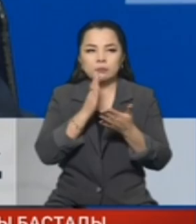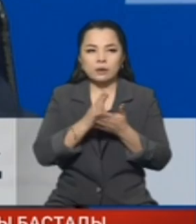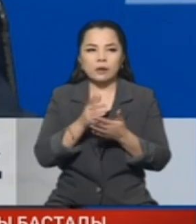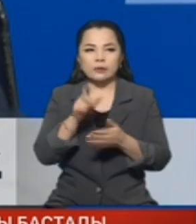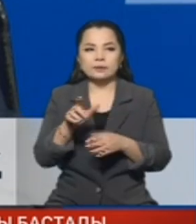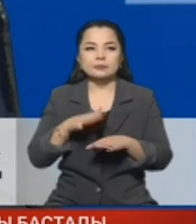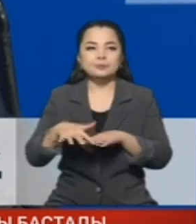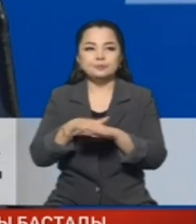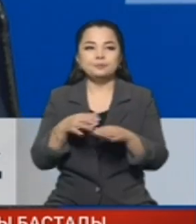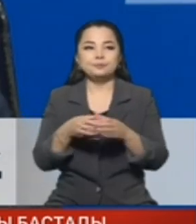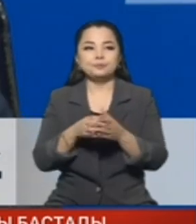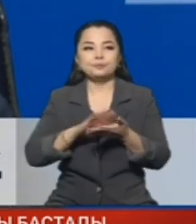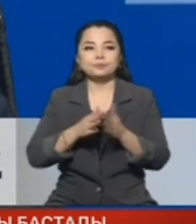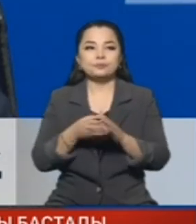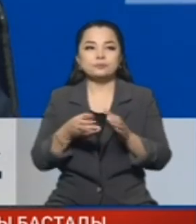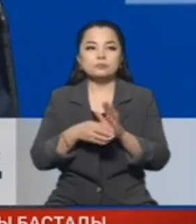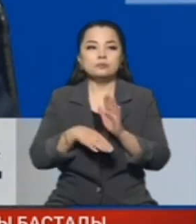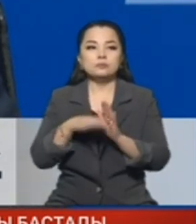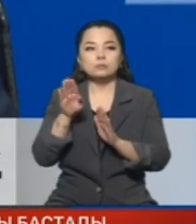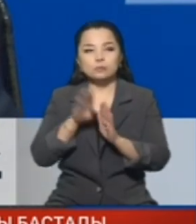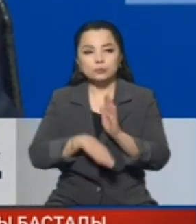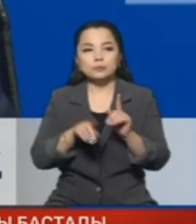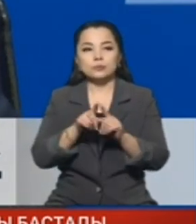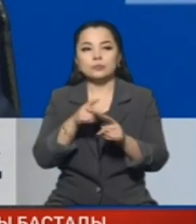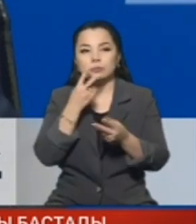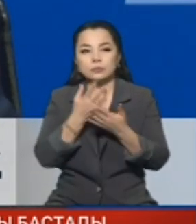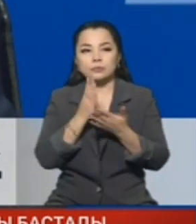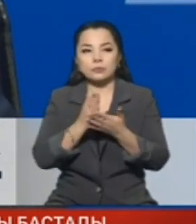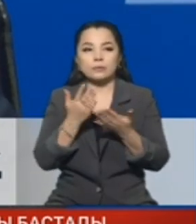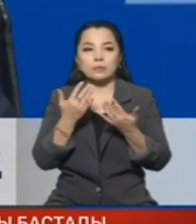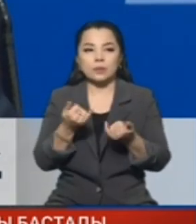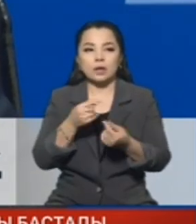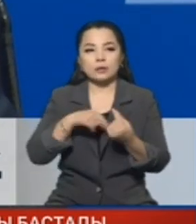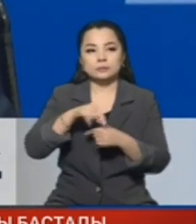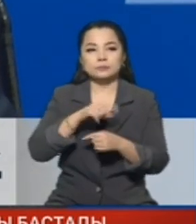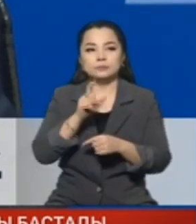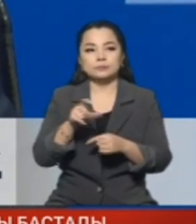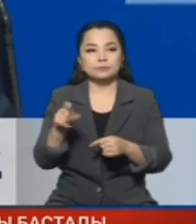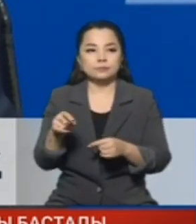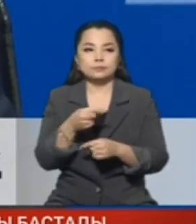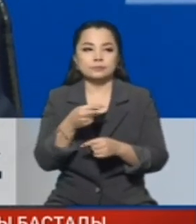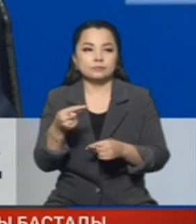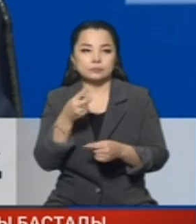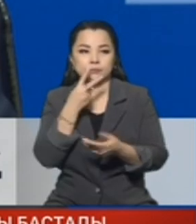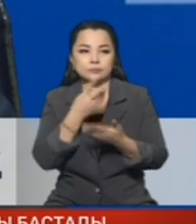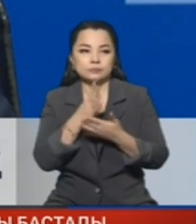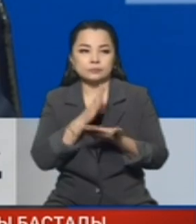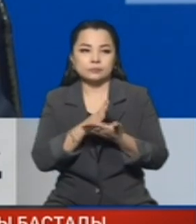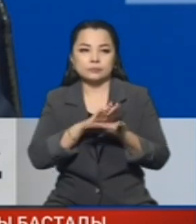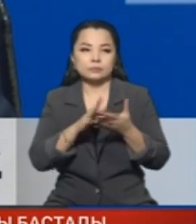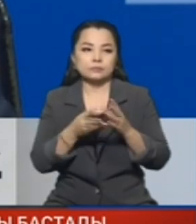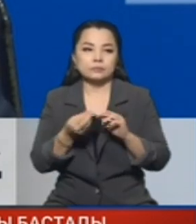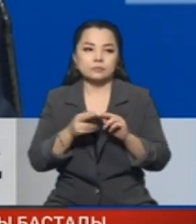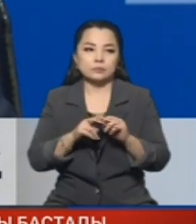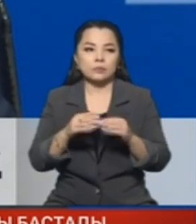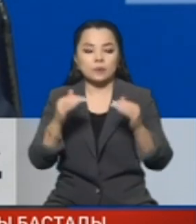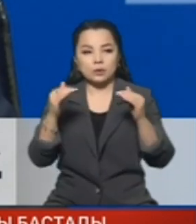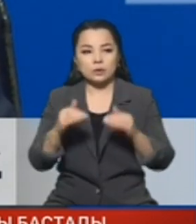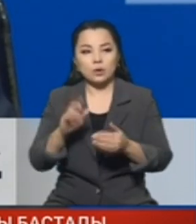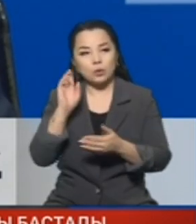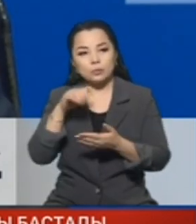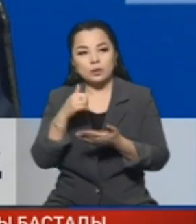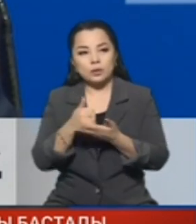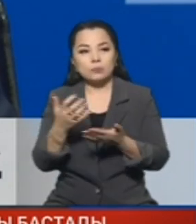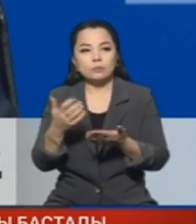Азаматтарымыздың әлеуметтік жағдайы мен әл-ауқатының нашарлауына жол бермеу және кәсіпкерлерге теріс әсерін азайту үкіметтің басты міндеті